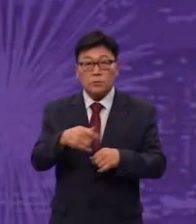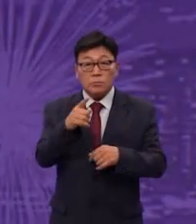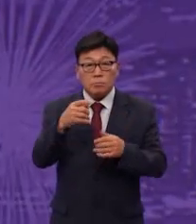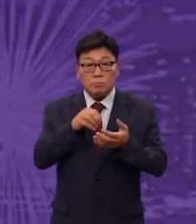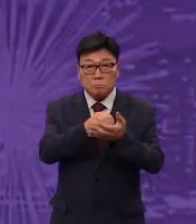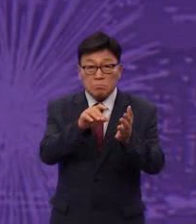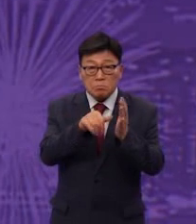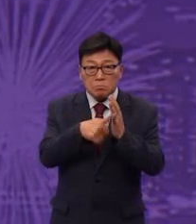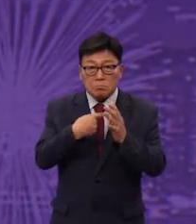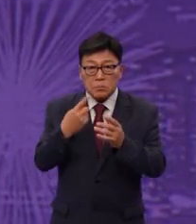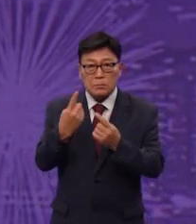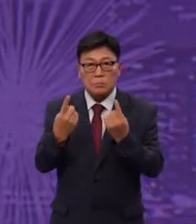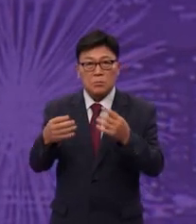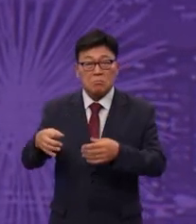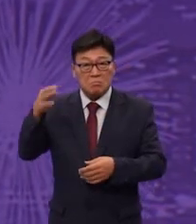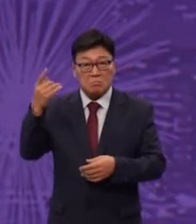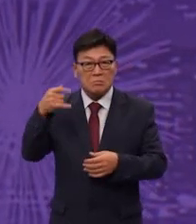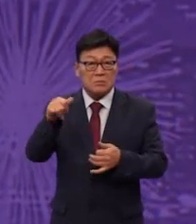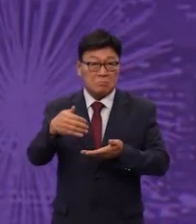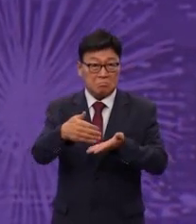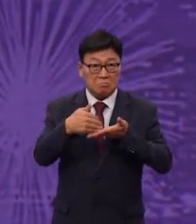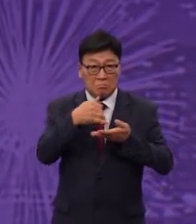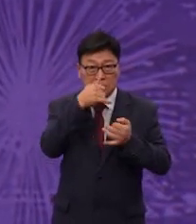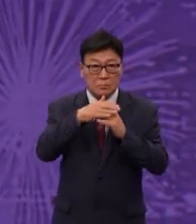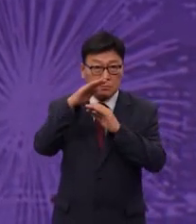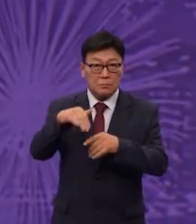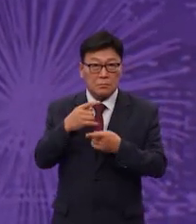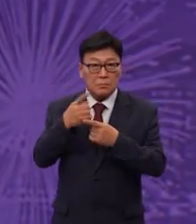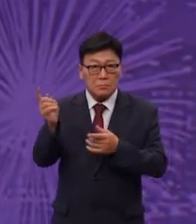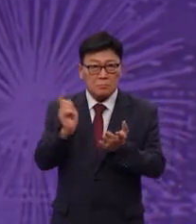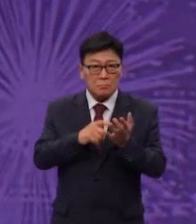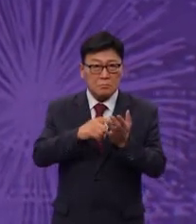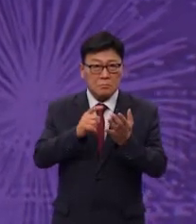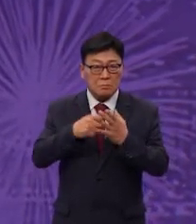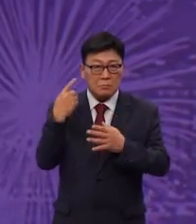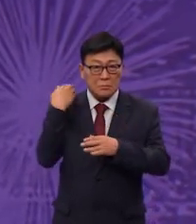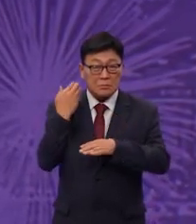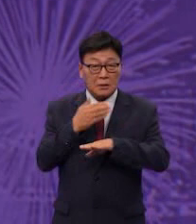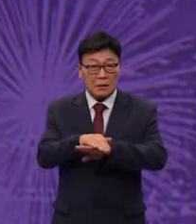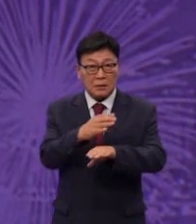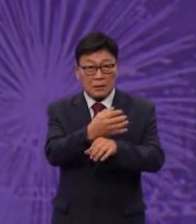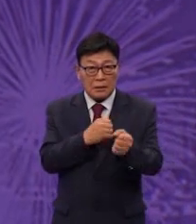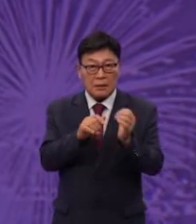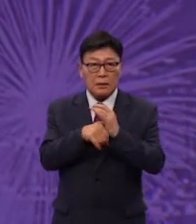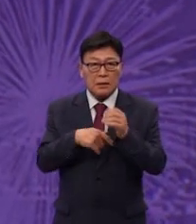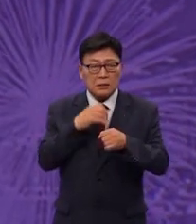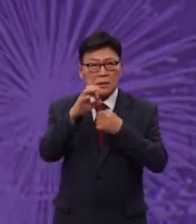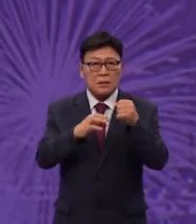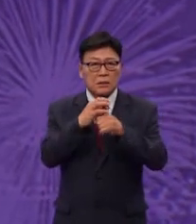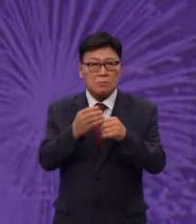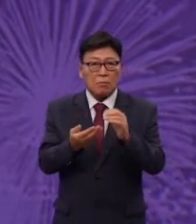부산시민 김동찬님의 의제로 시작됐습니다. 시간에 쫓겨 급하게 계약한 전셋집은 10년이 된